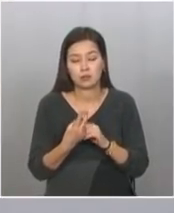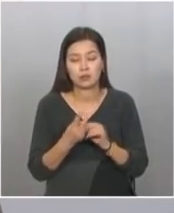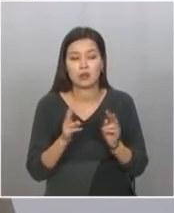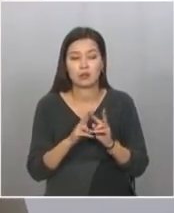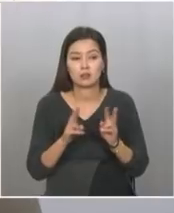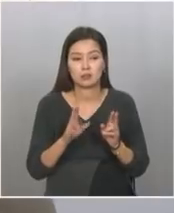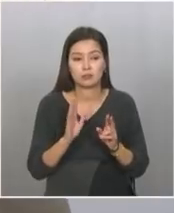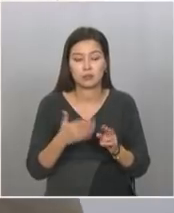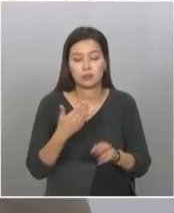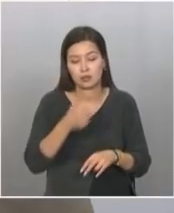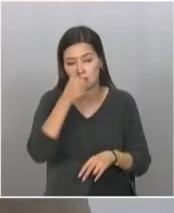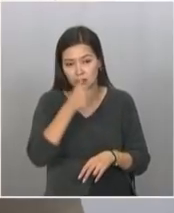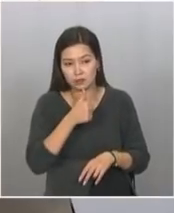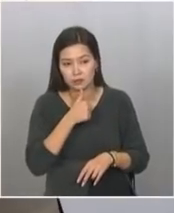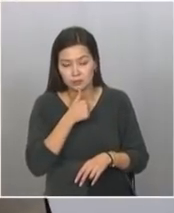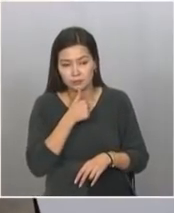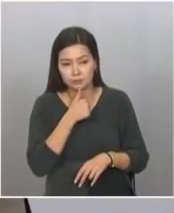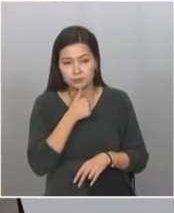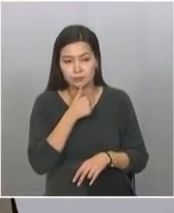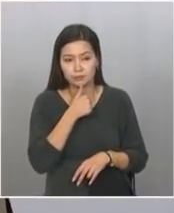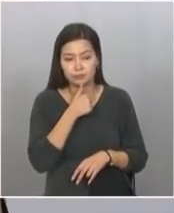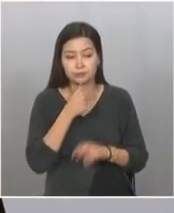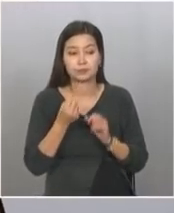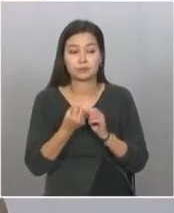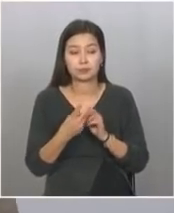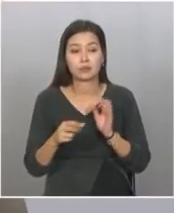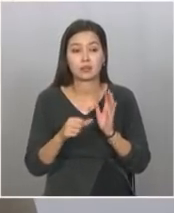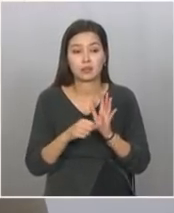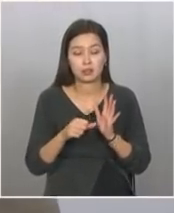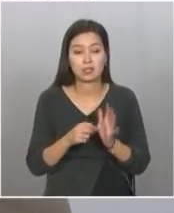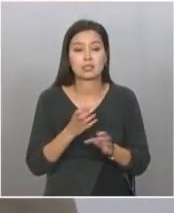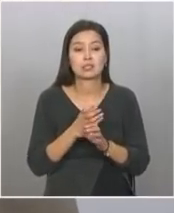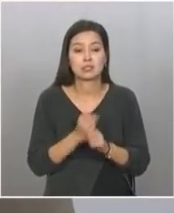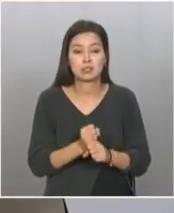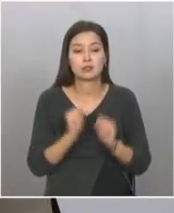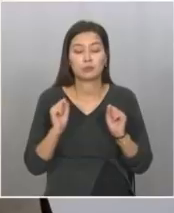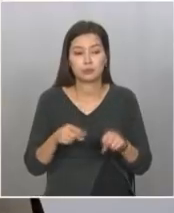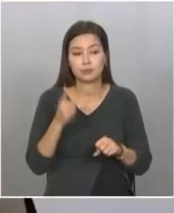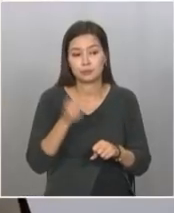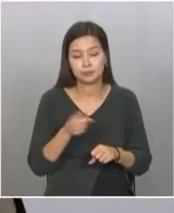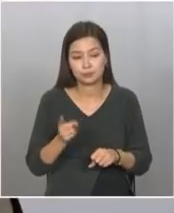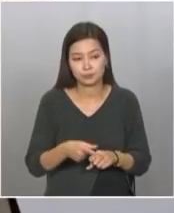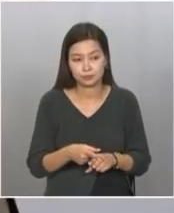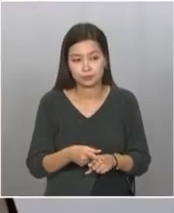болып алымына жазылады. Қарайық, 12-ден 6 қысқарады. Е? Сондықтан